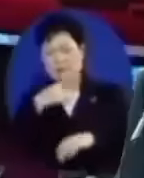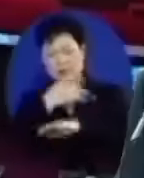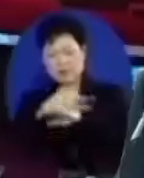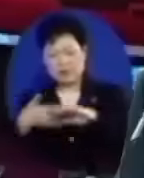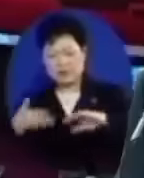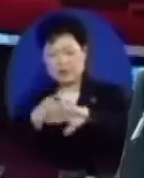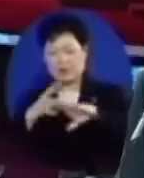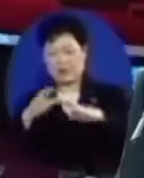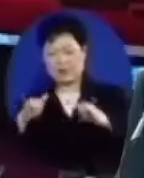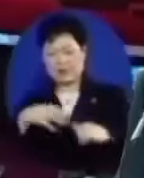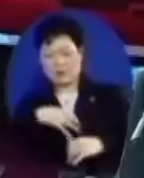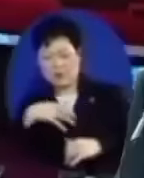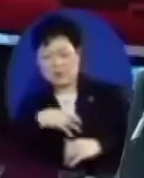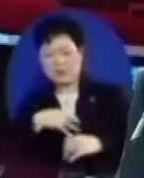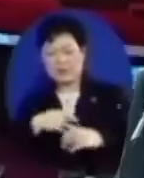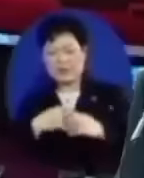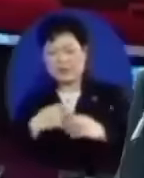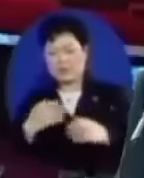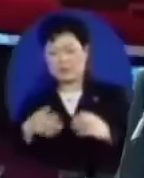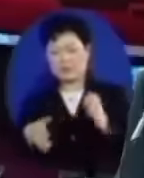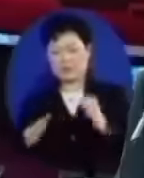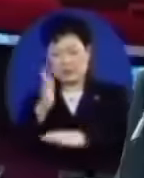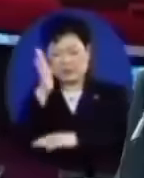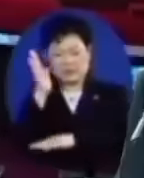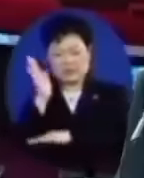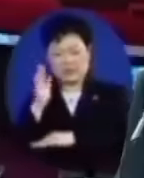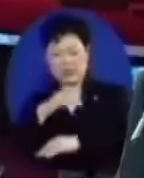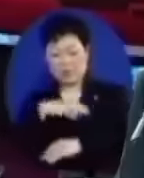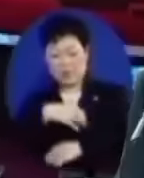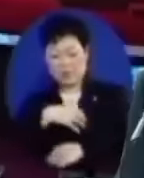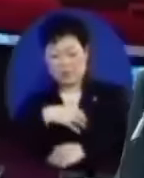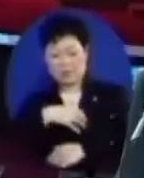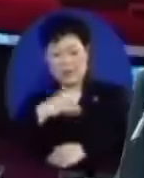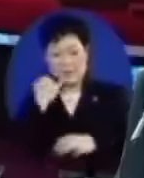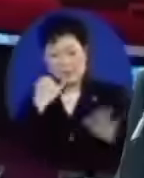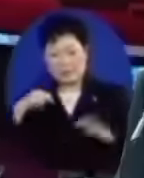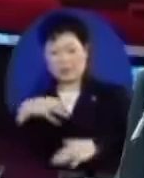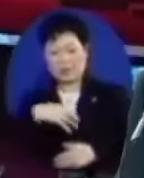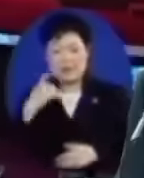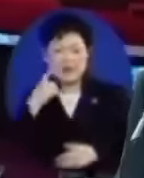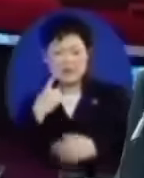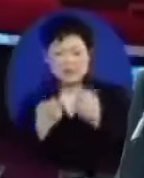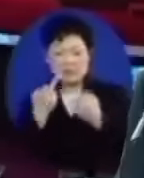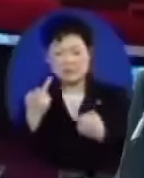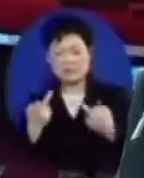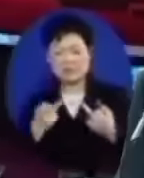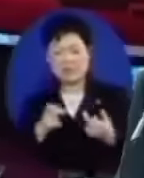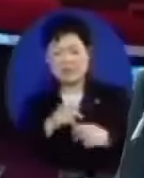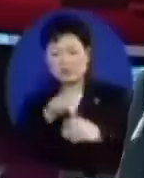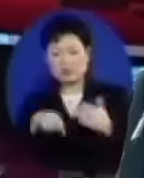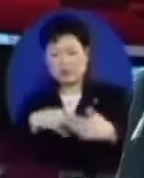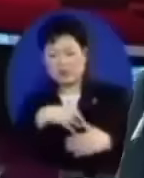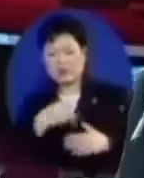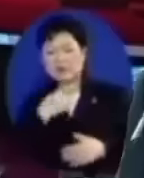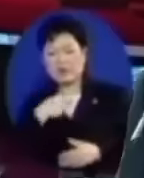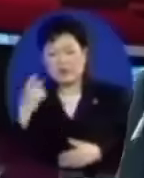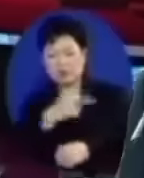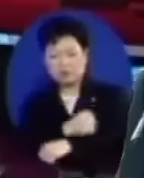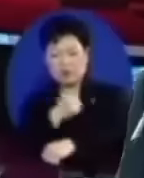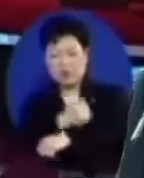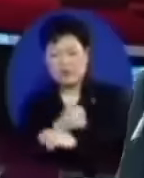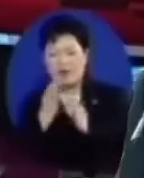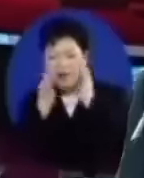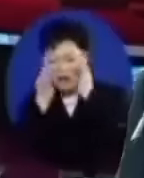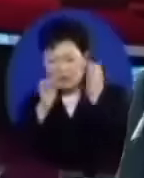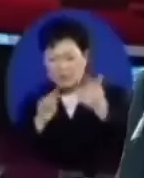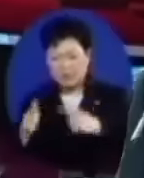이방인의 위험과 시내의 위험과 광야의 위험과 바다의 위험과 거짓 형제 중의 위험을 당하고 또 수고하며